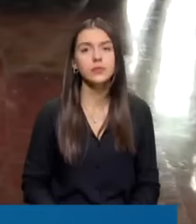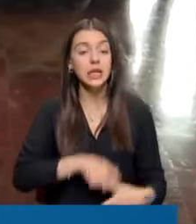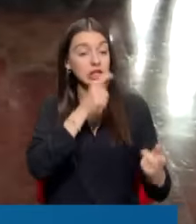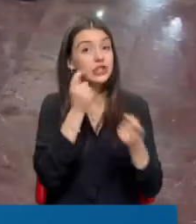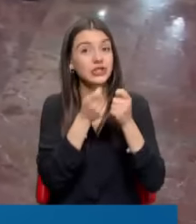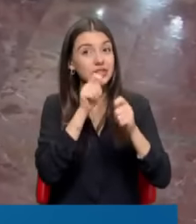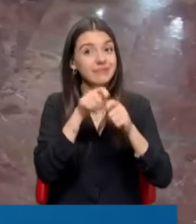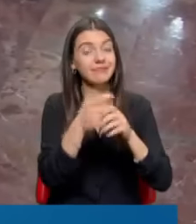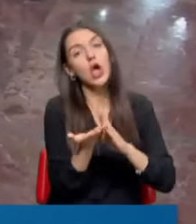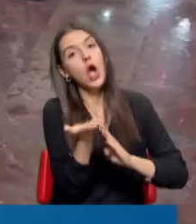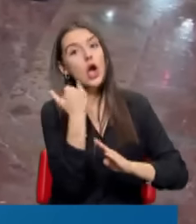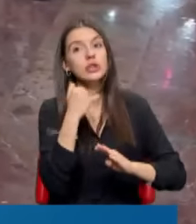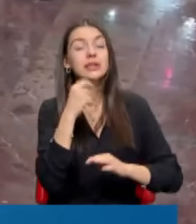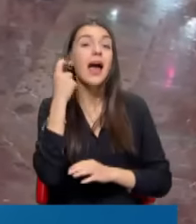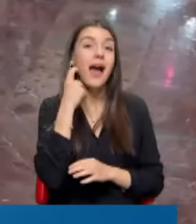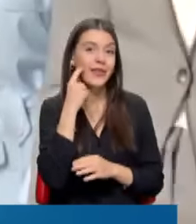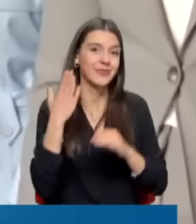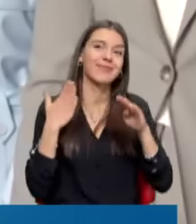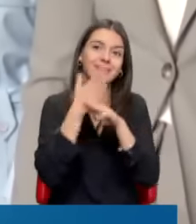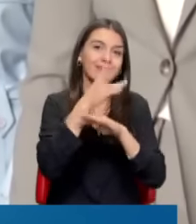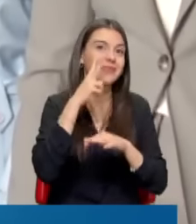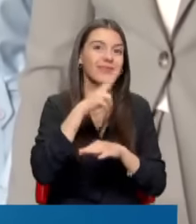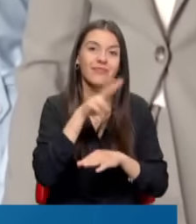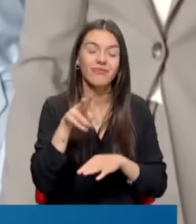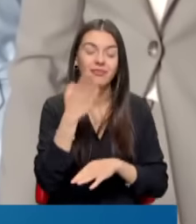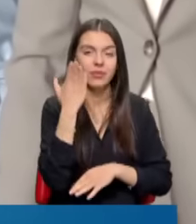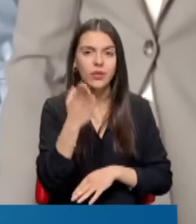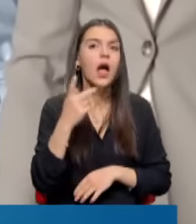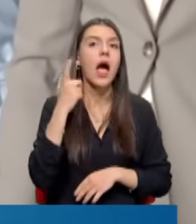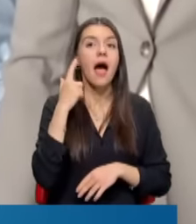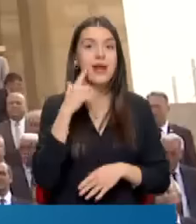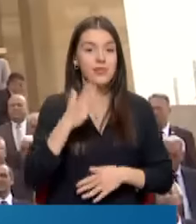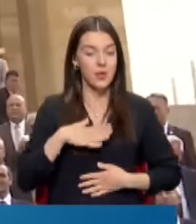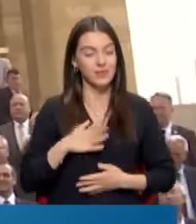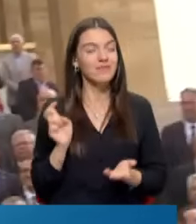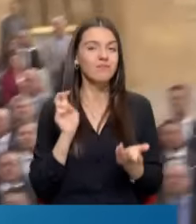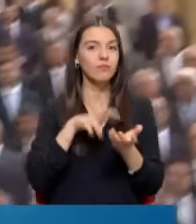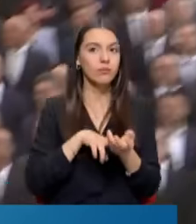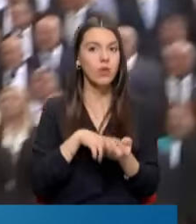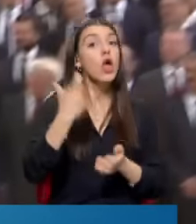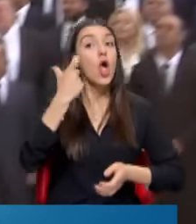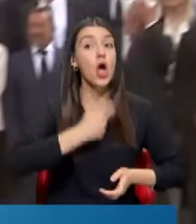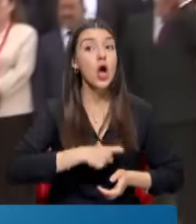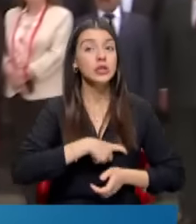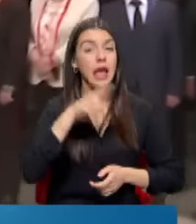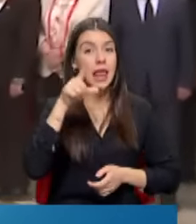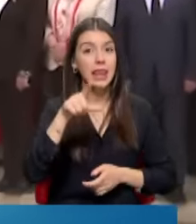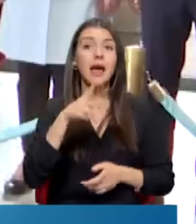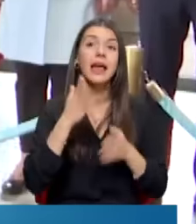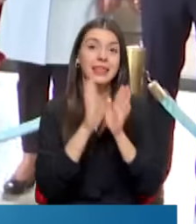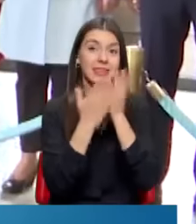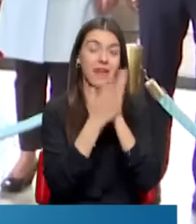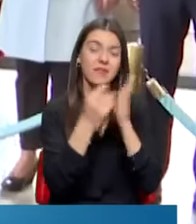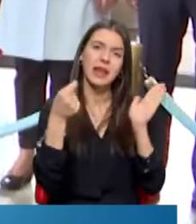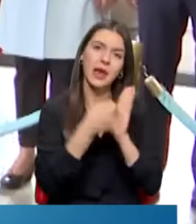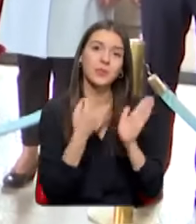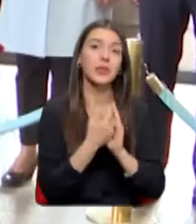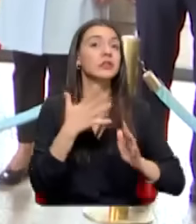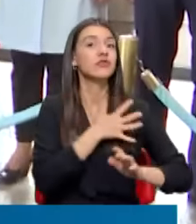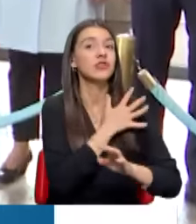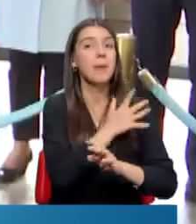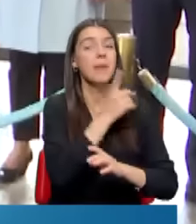Çalıştay öncesi Anıtkabir'deydi CHP belediye başkanları. Atanın huzuruna çıktılar. Özel, Anıtkabir özel defterine CHP'yi